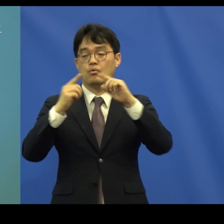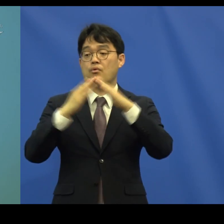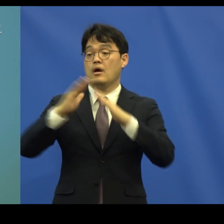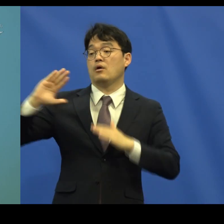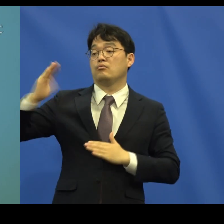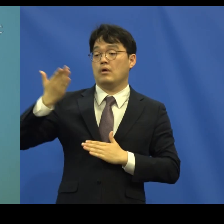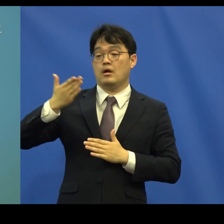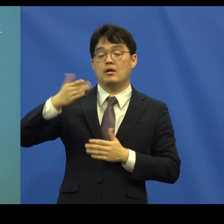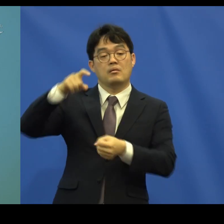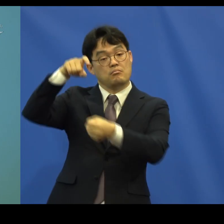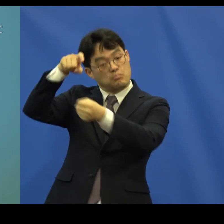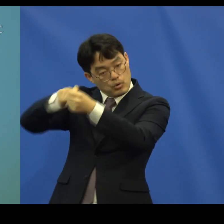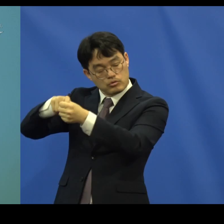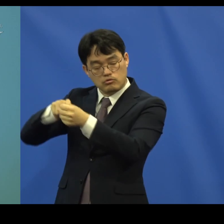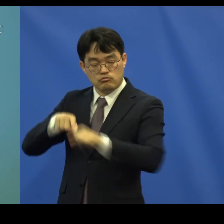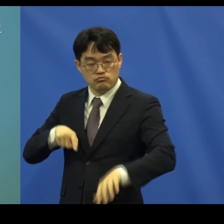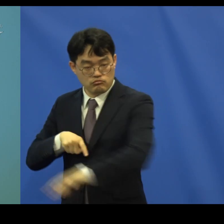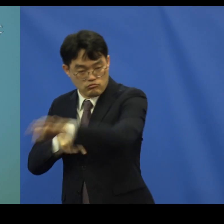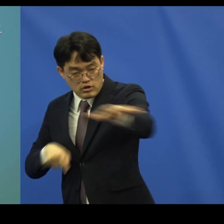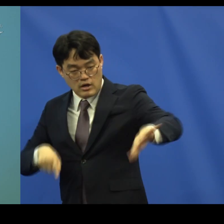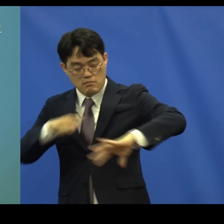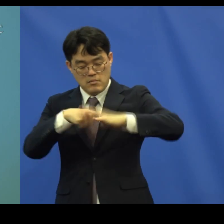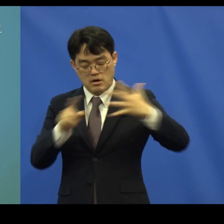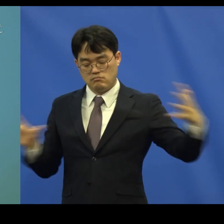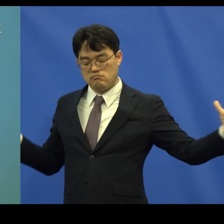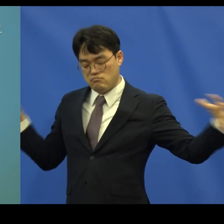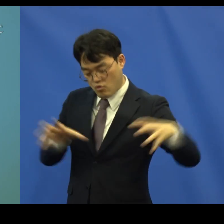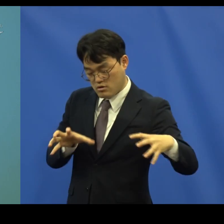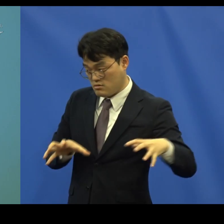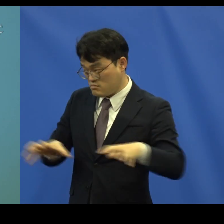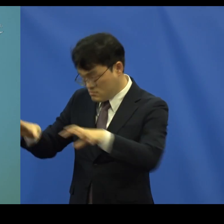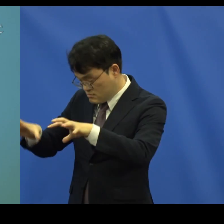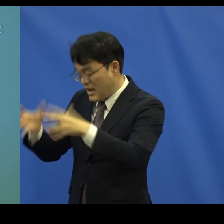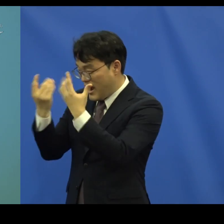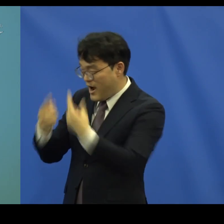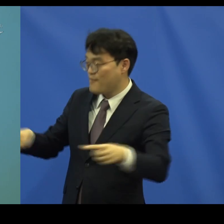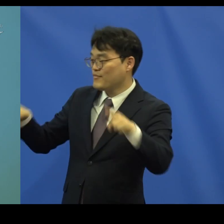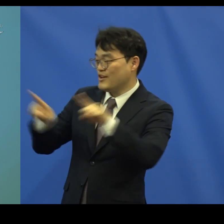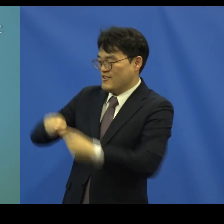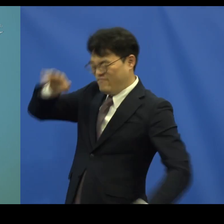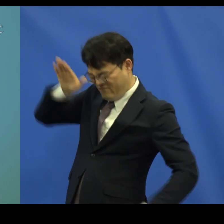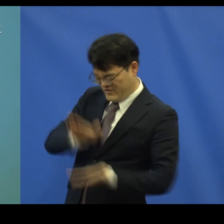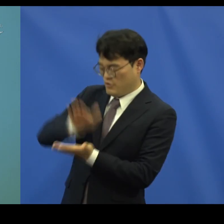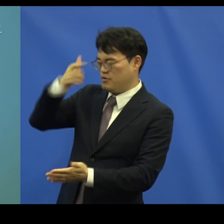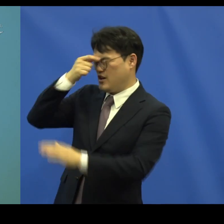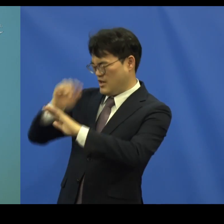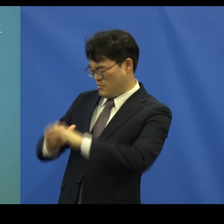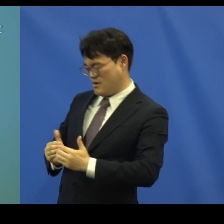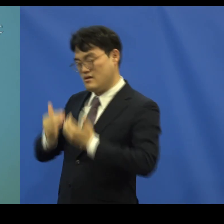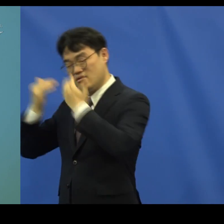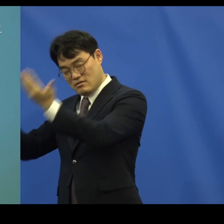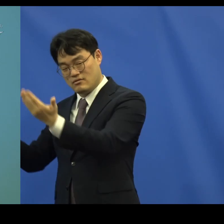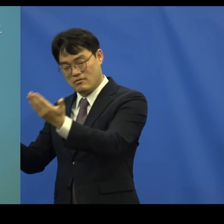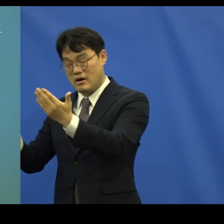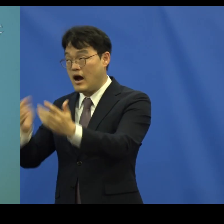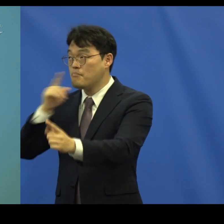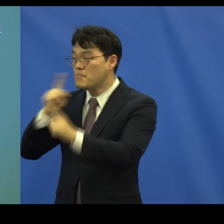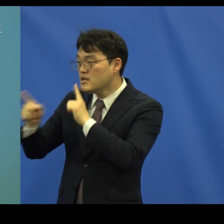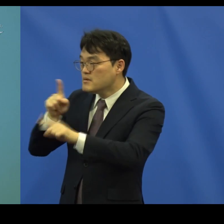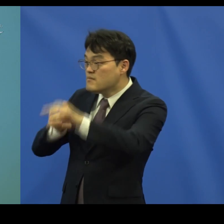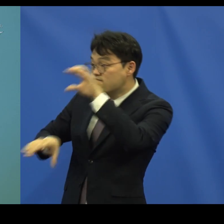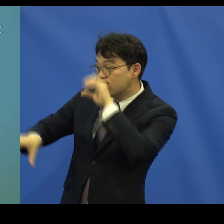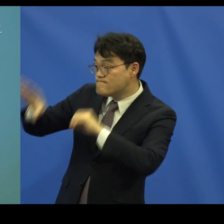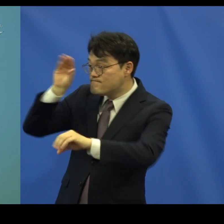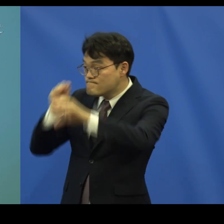함께 마음을 모으고 하나님을 예배하고 말씀에 귀를 기울이고 오늘 우리에게 주신 그